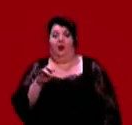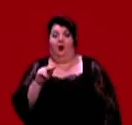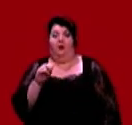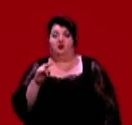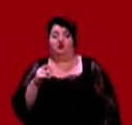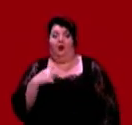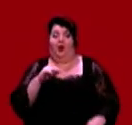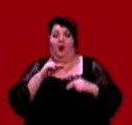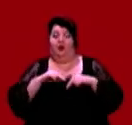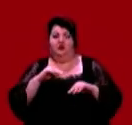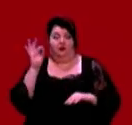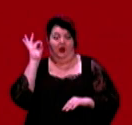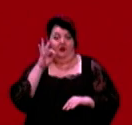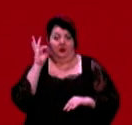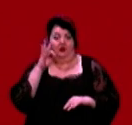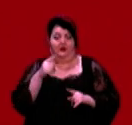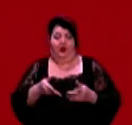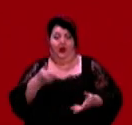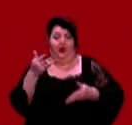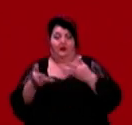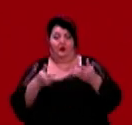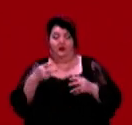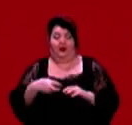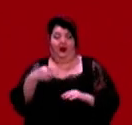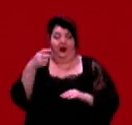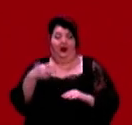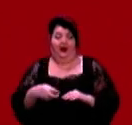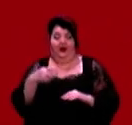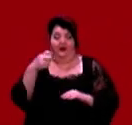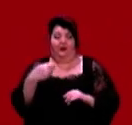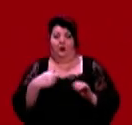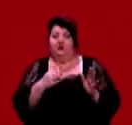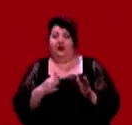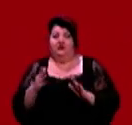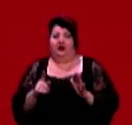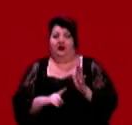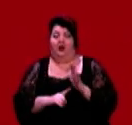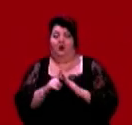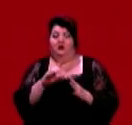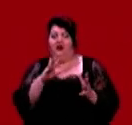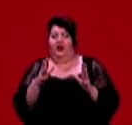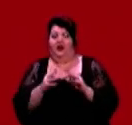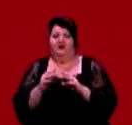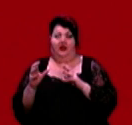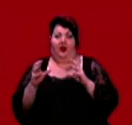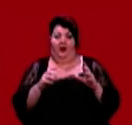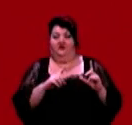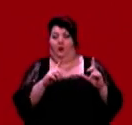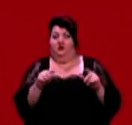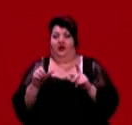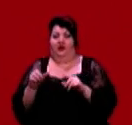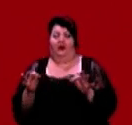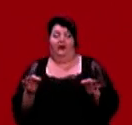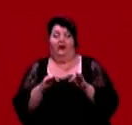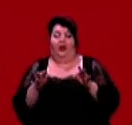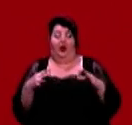я в Німеччині на демонтажі ліфтів. Воно тільки це починалося, тобто всі рейсові автобуси їздили. Ніякої